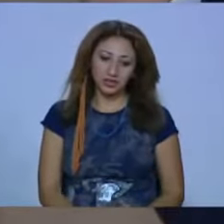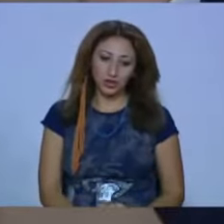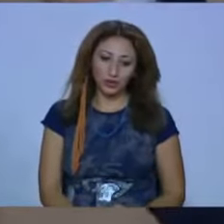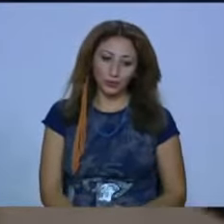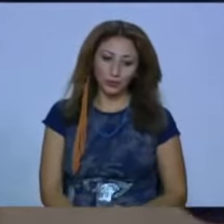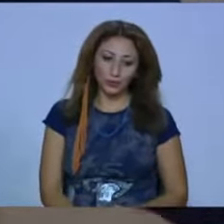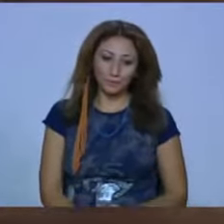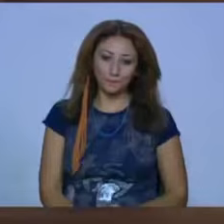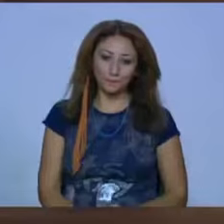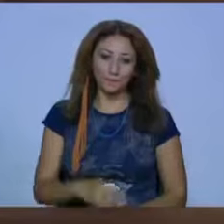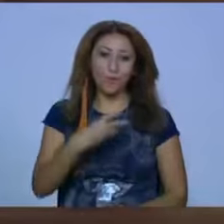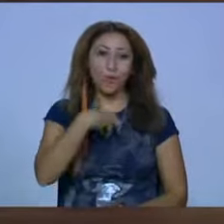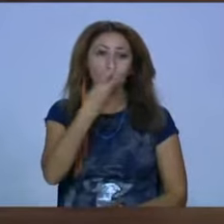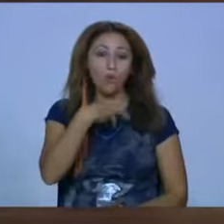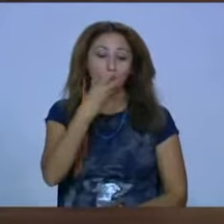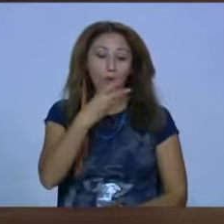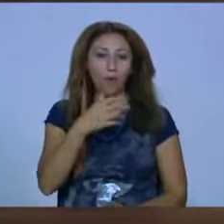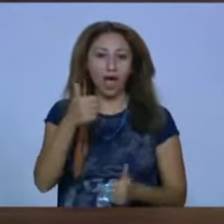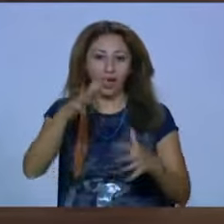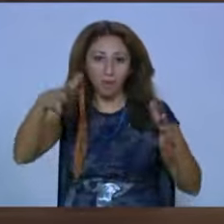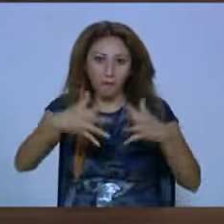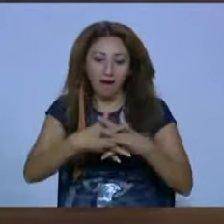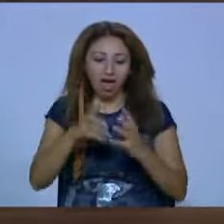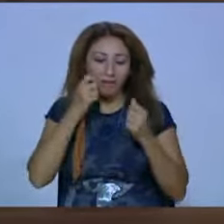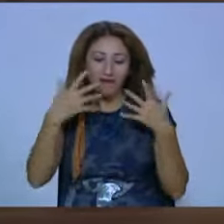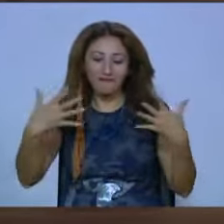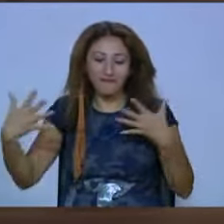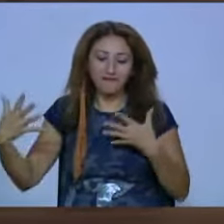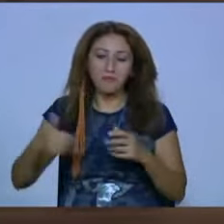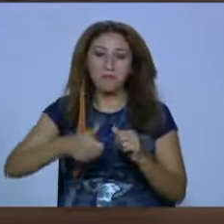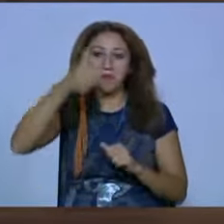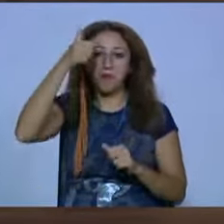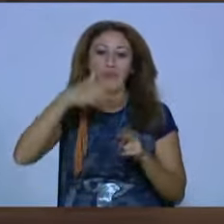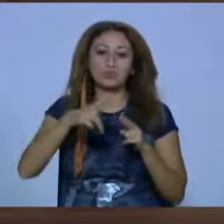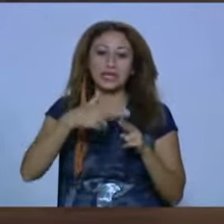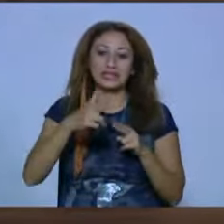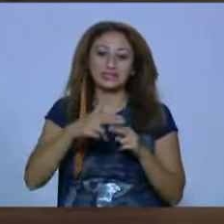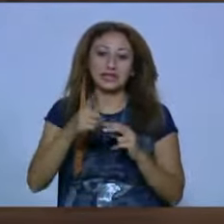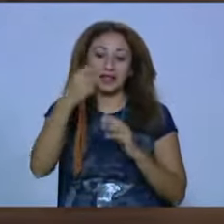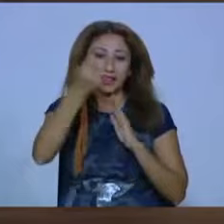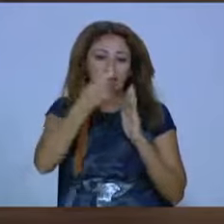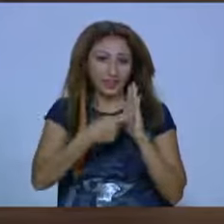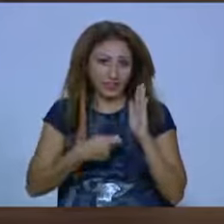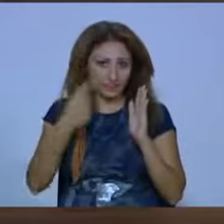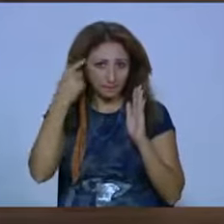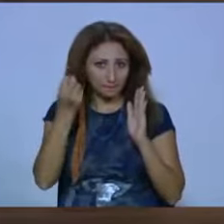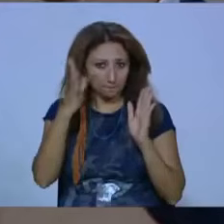فكان ده الروح دي هي اللي نجحت المسلسل. أولاً اللي كاتب الحلقات دي الأستاذ خالد جمال،